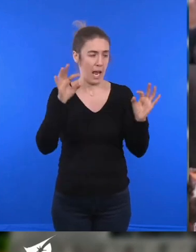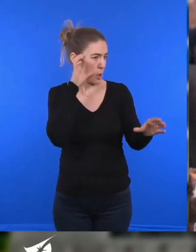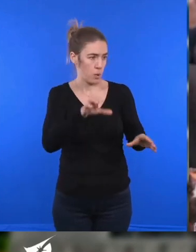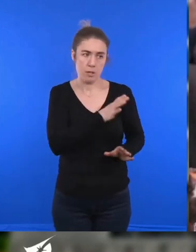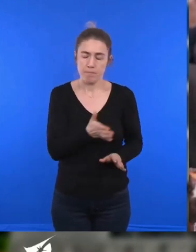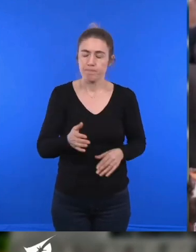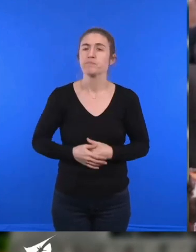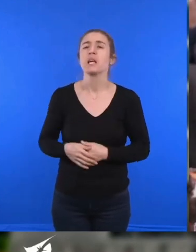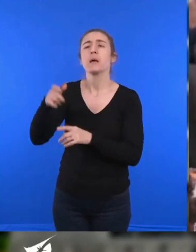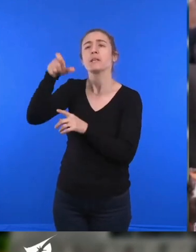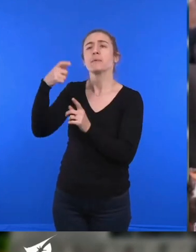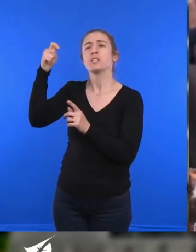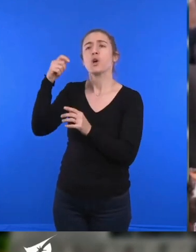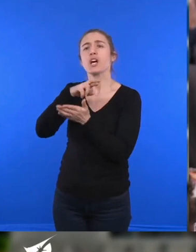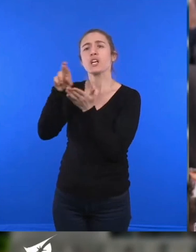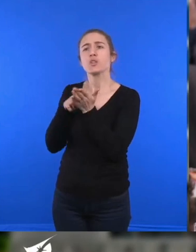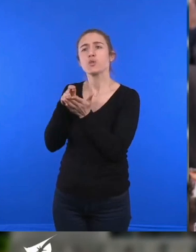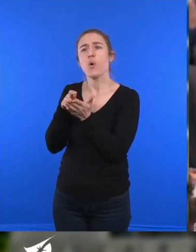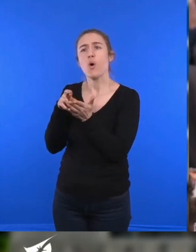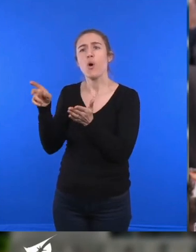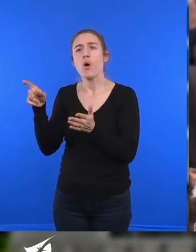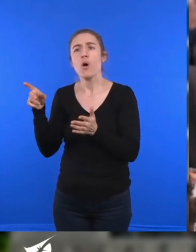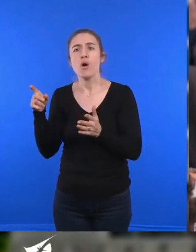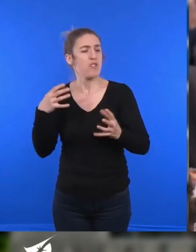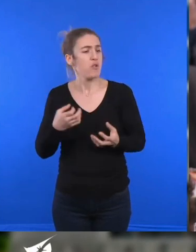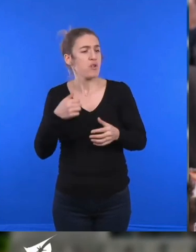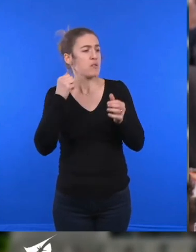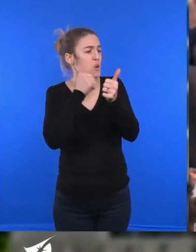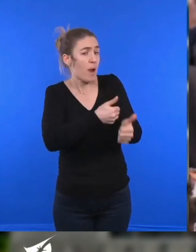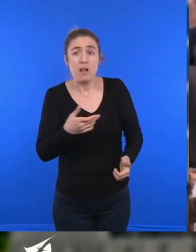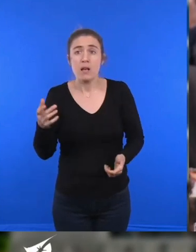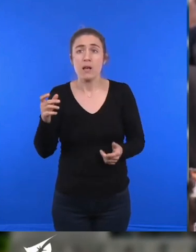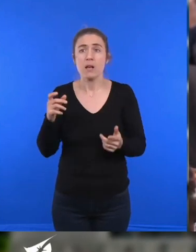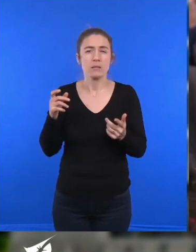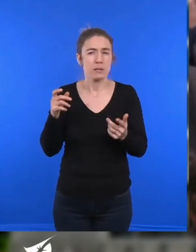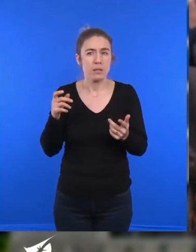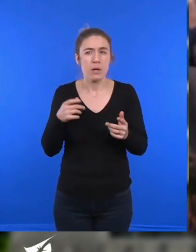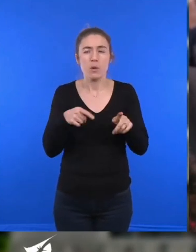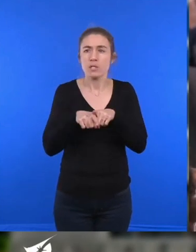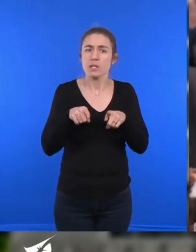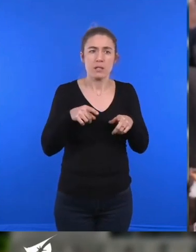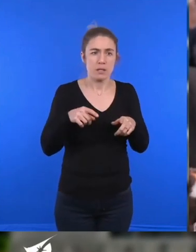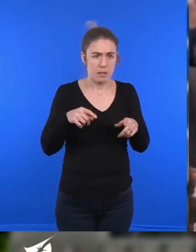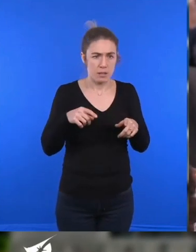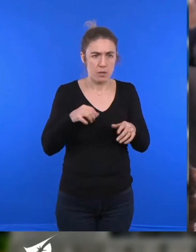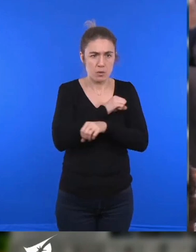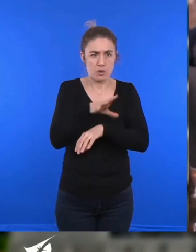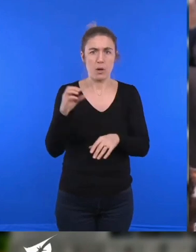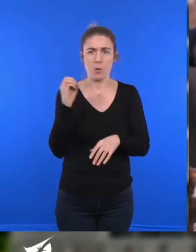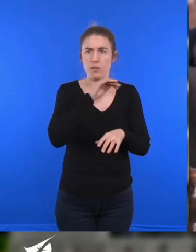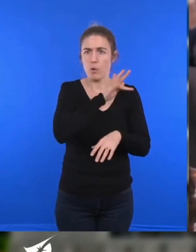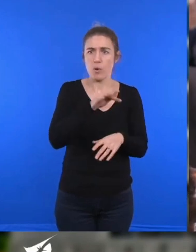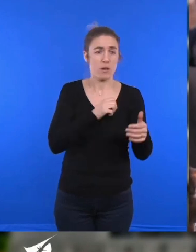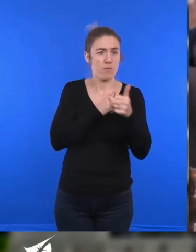la présidente de région menace Ouest France de poursuite, est condamnée par le club de la presse de Loire-Atlantique. Je n'ai même pas besoin de commenter